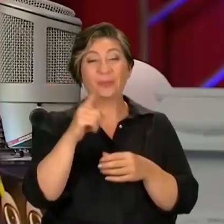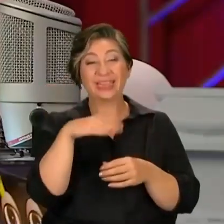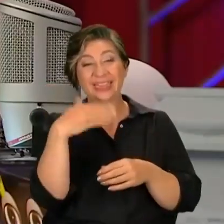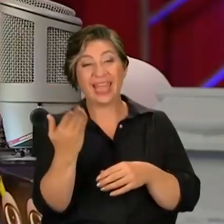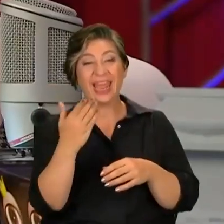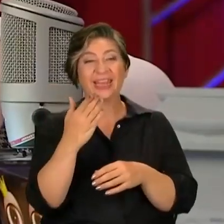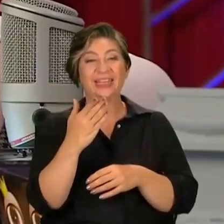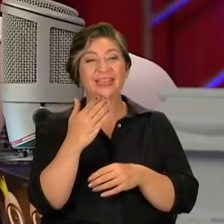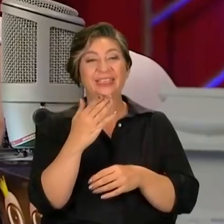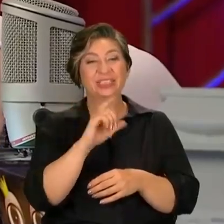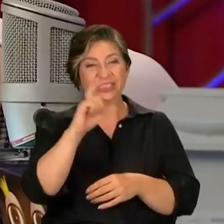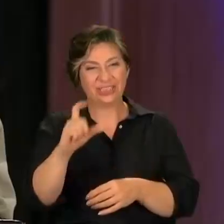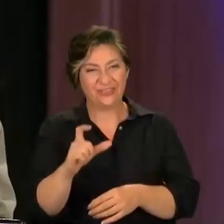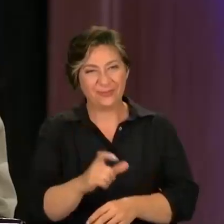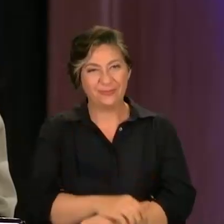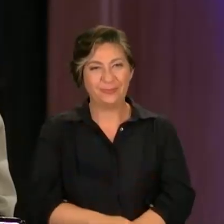diğer...